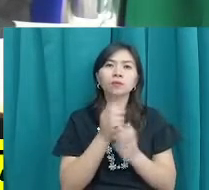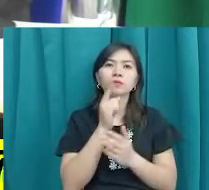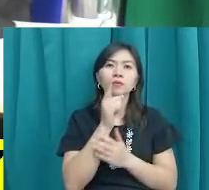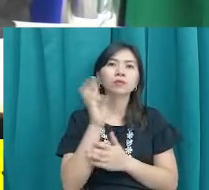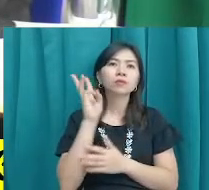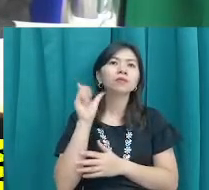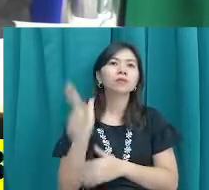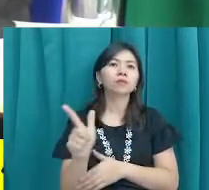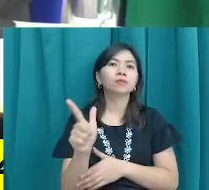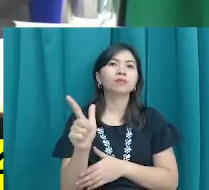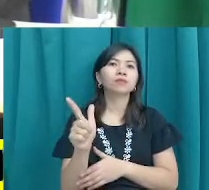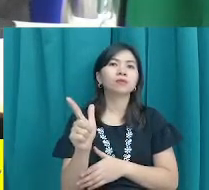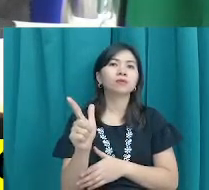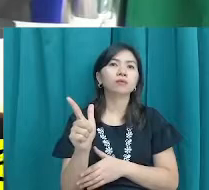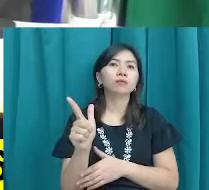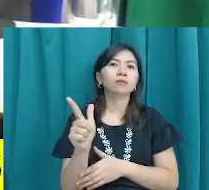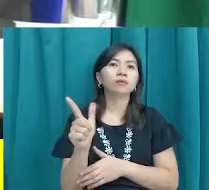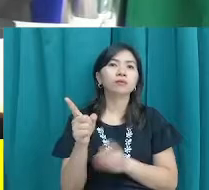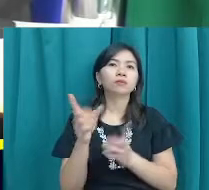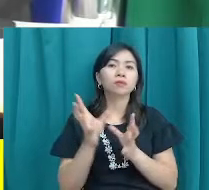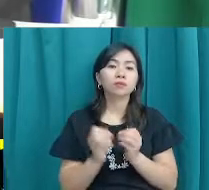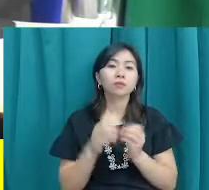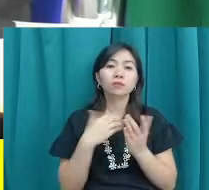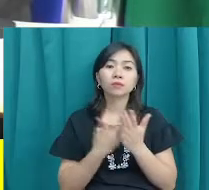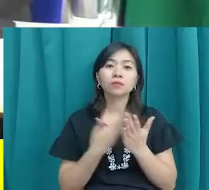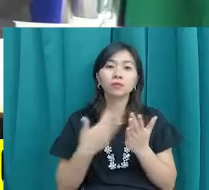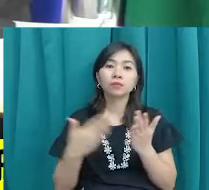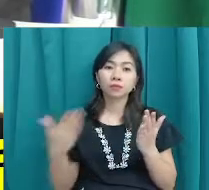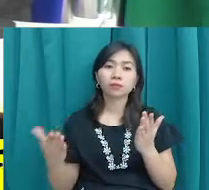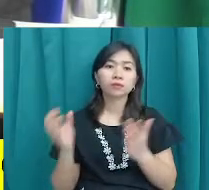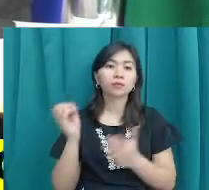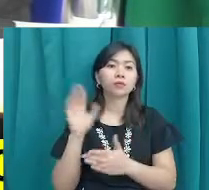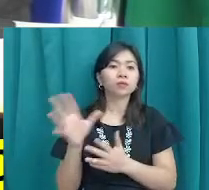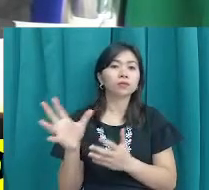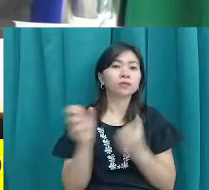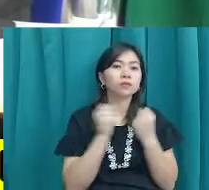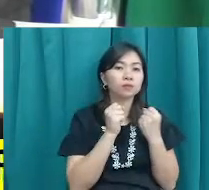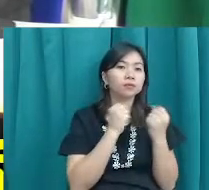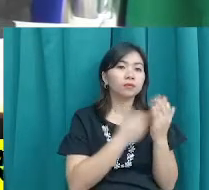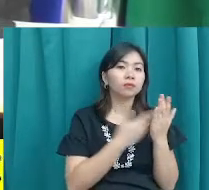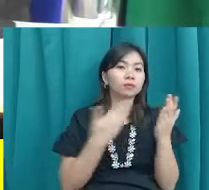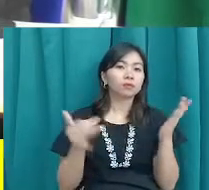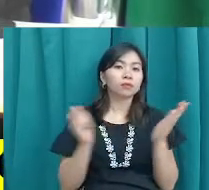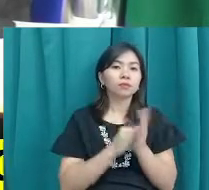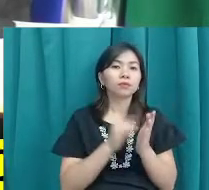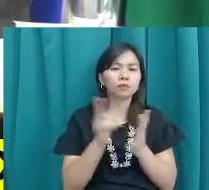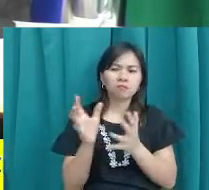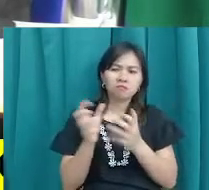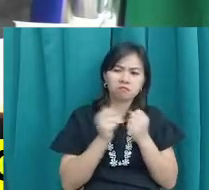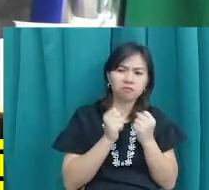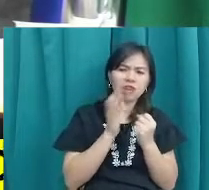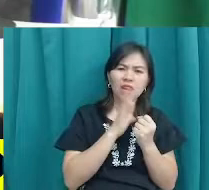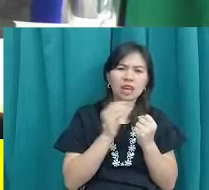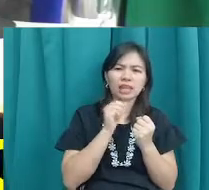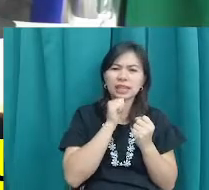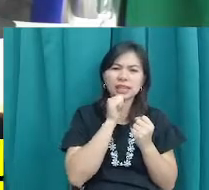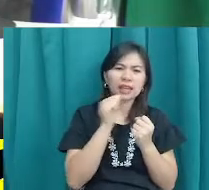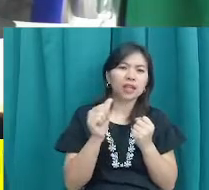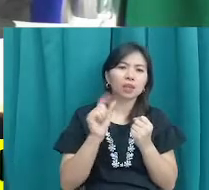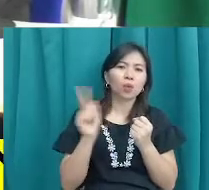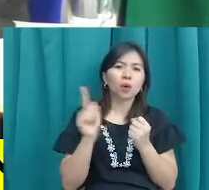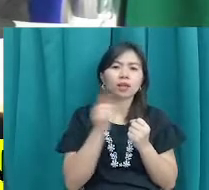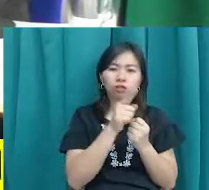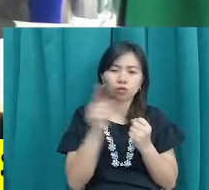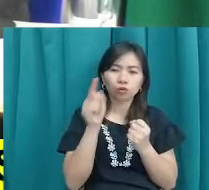will do the things or get the things that you want and not what you